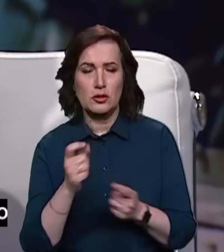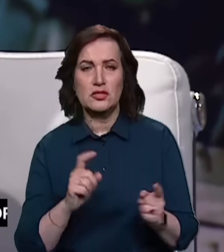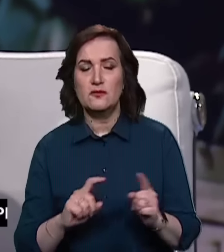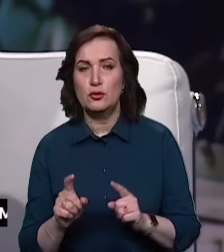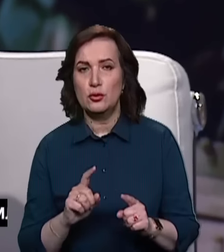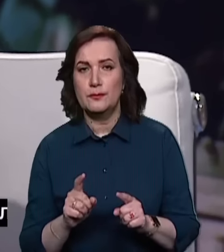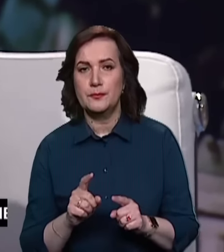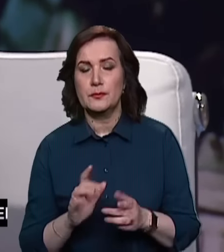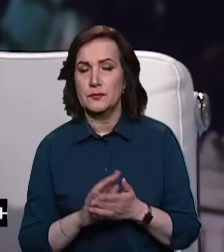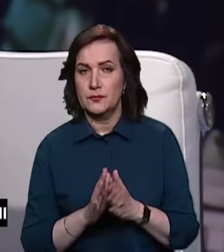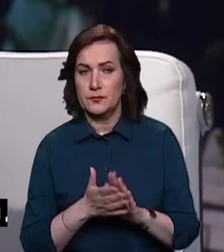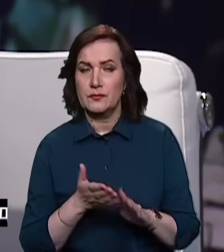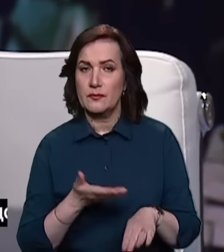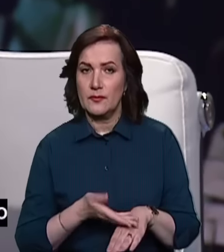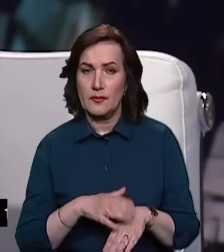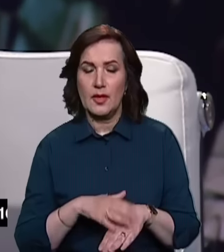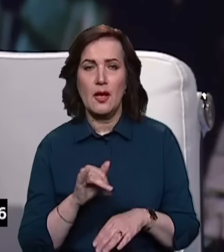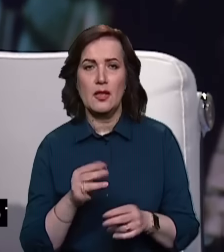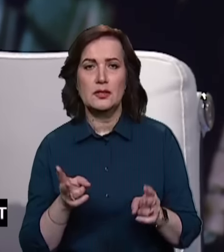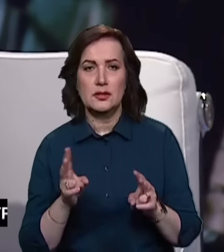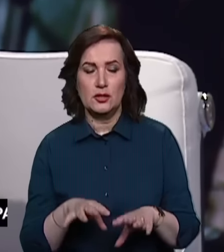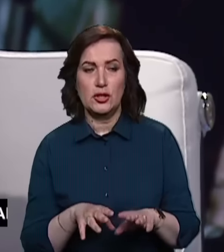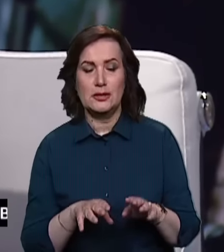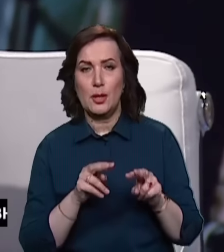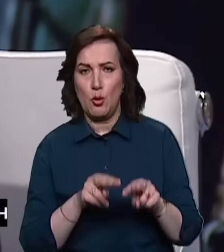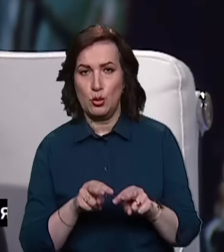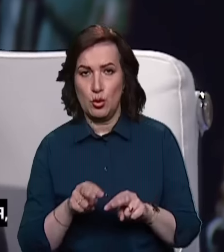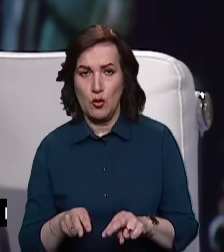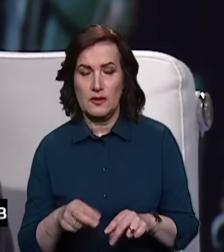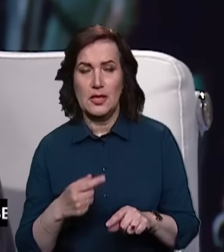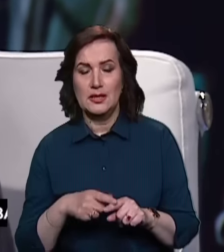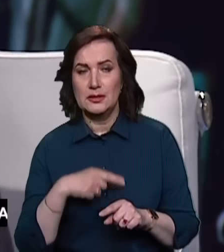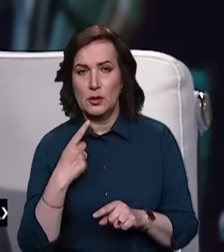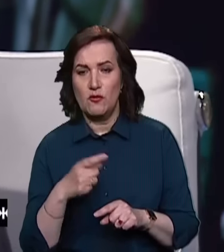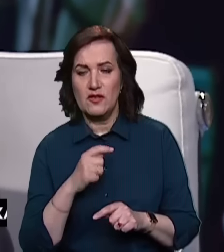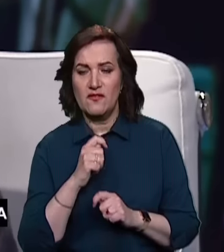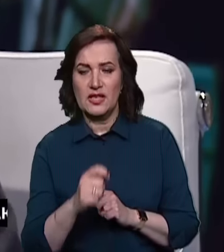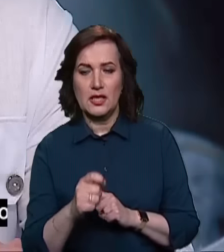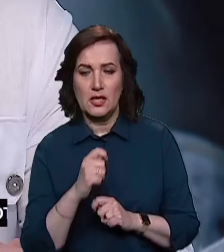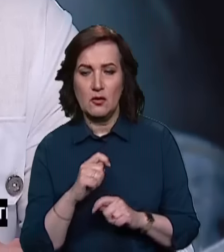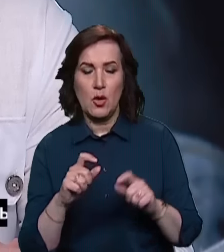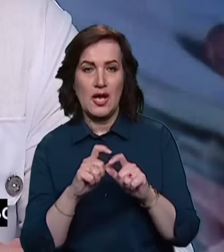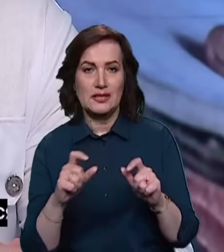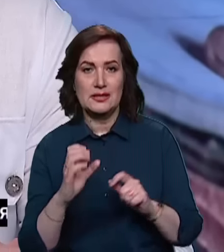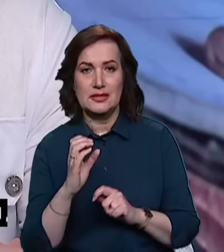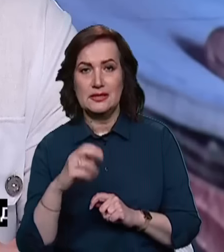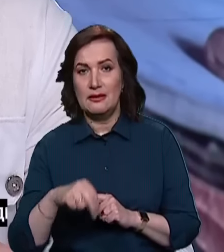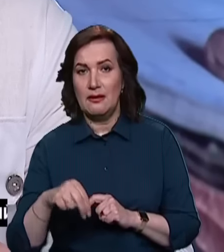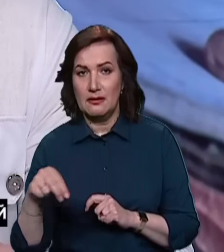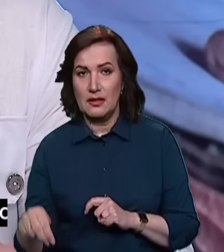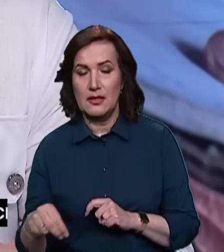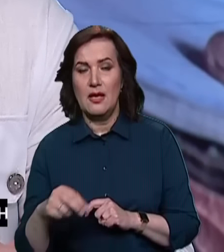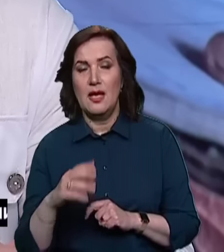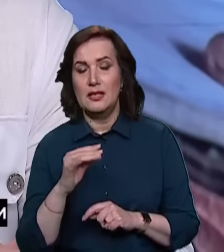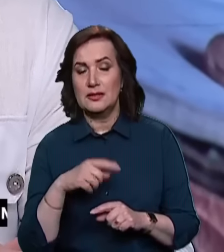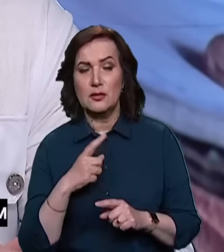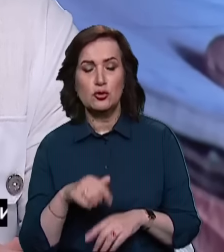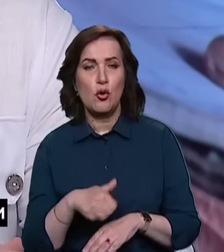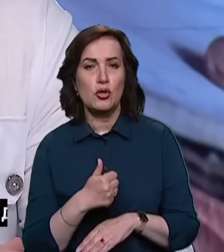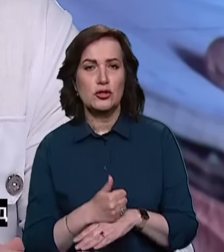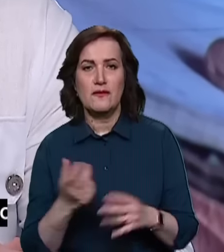що ситуація складна, але залишається під контролем. Це він говорив в інтерв'ю агенції CNN і зазначив,